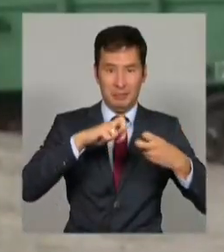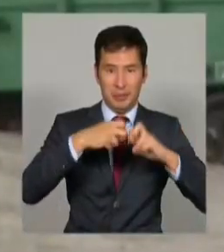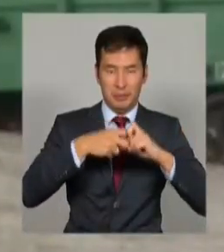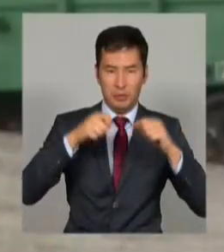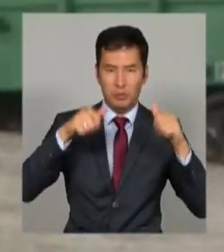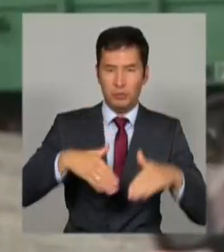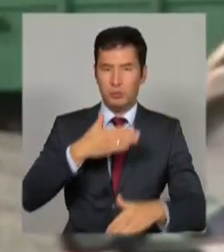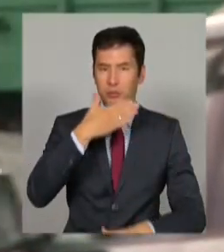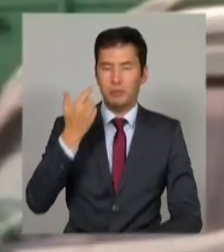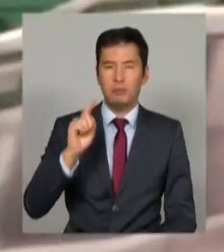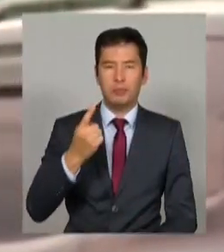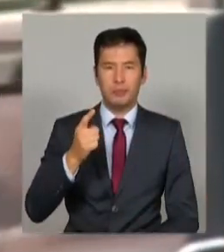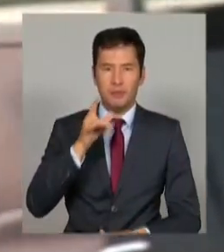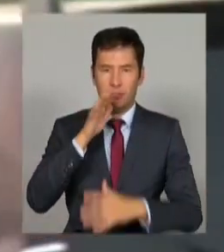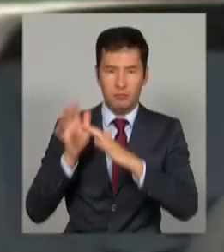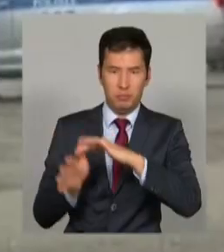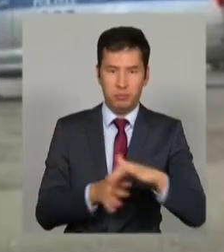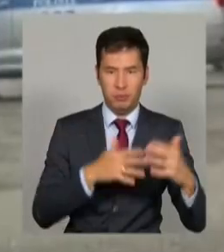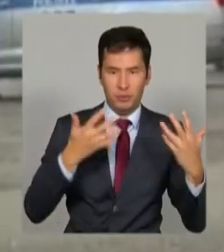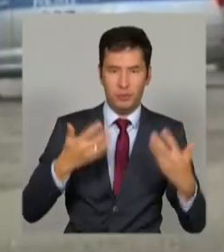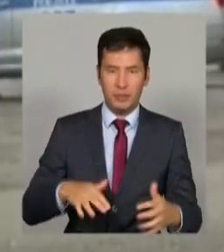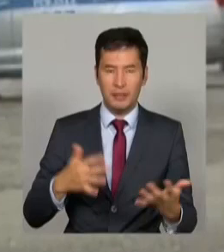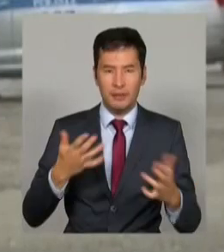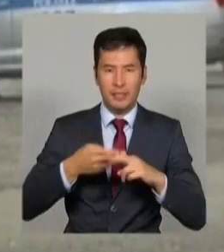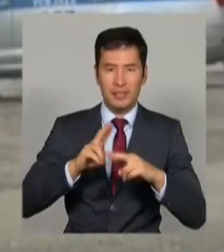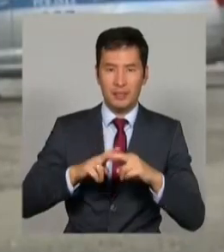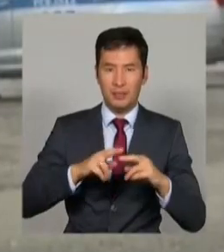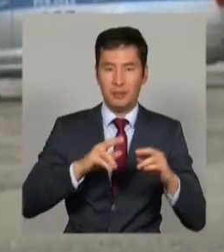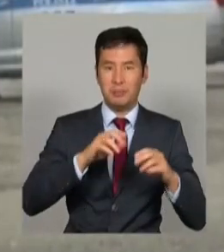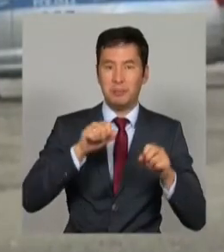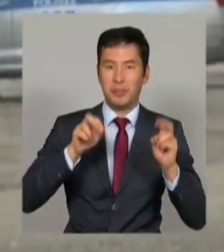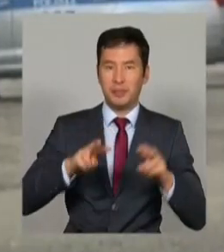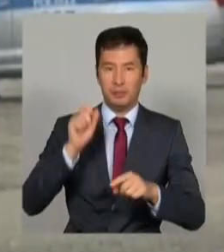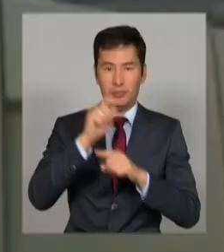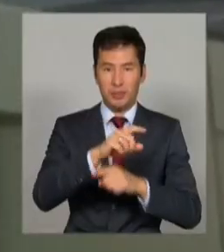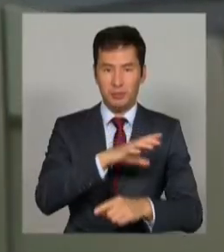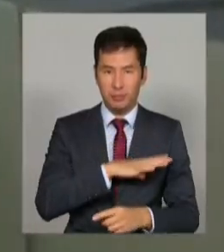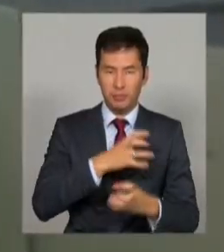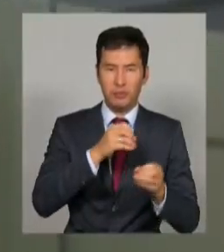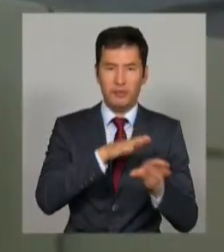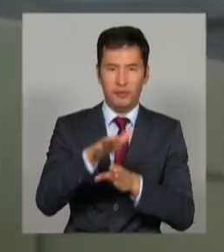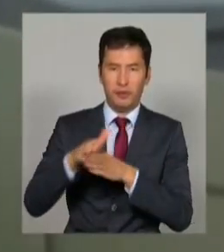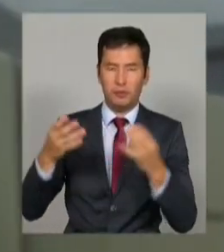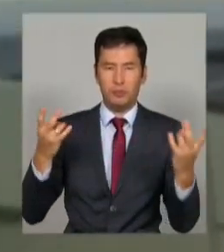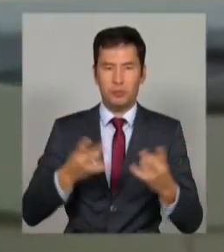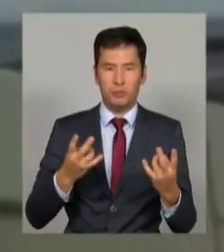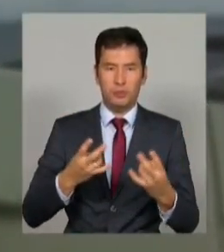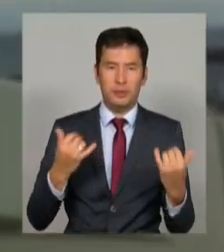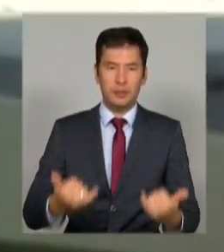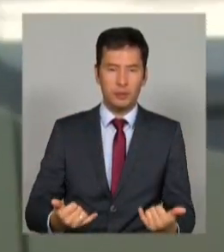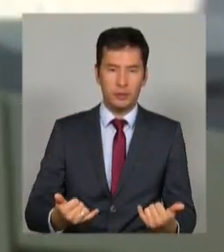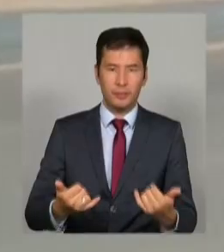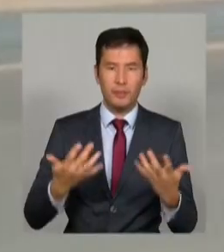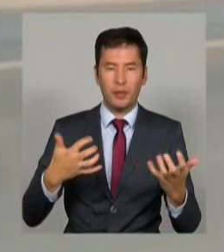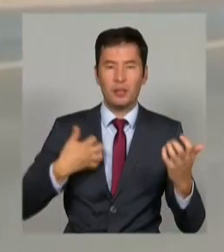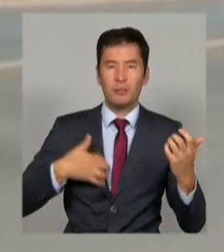бар екенін айтты. Арыс оқиғасынан кейін арнайы тапсырма бергенін, енді осы бағыттағы жұмыстарды жеделдетіп аяқтауды жүктеді. Ал